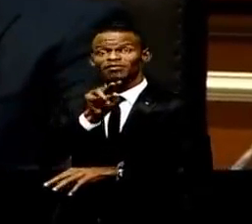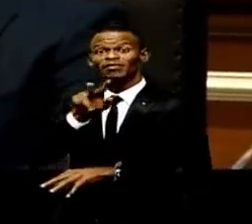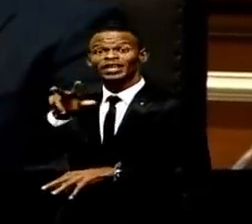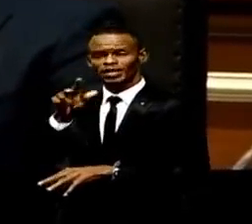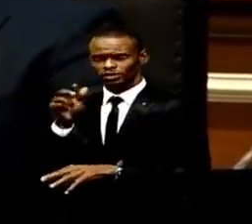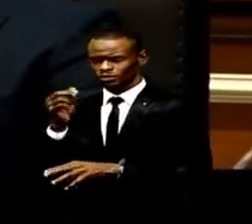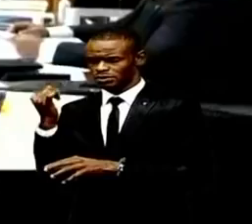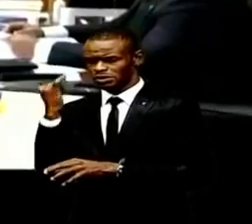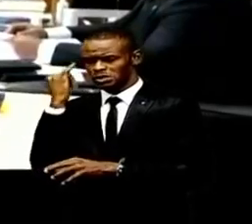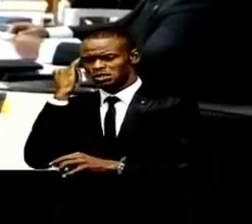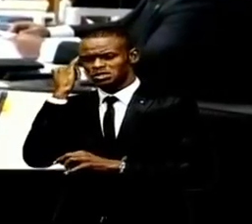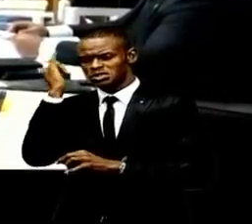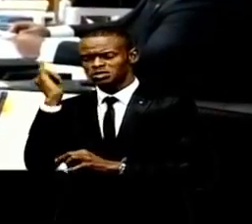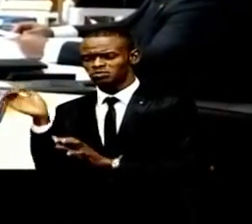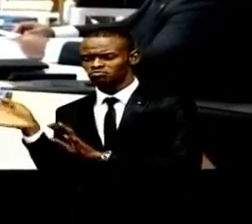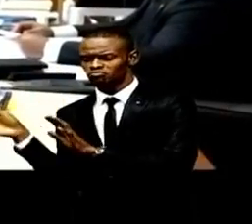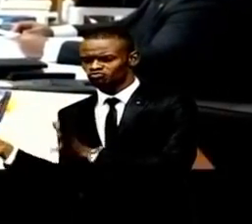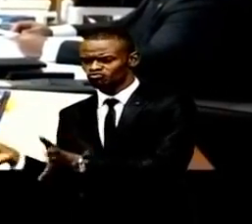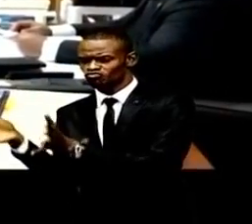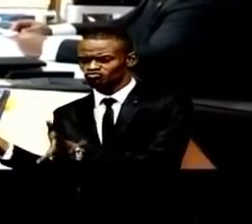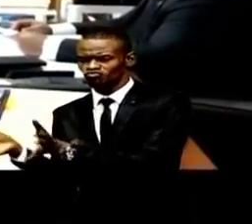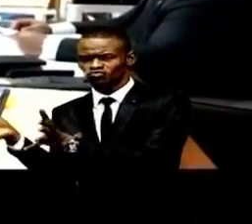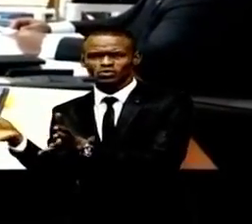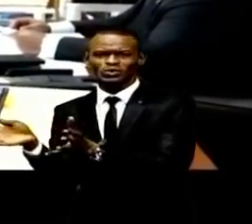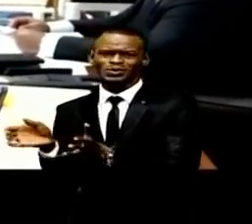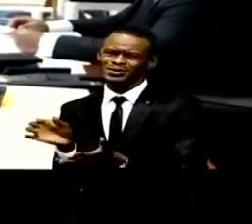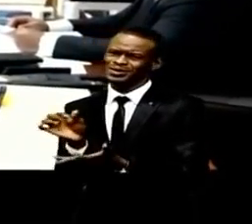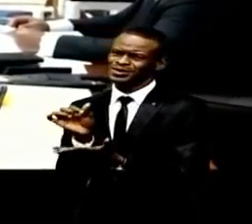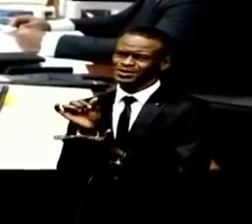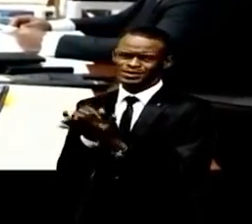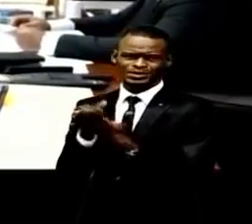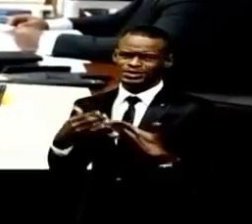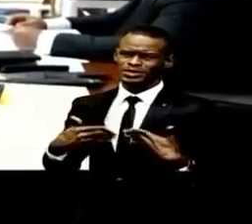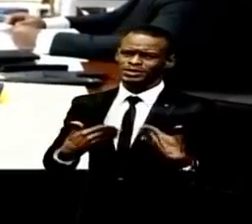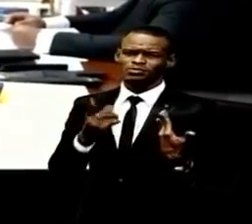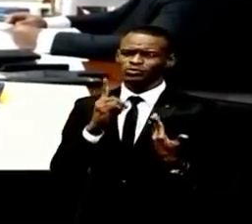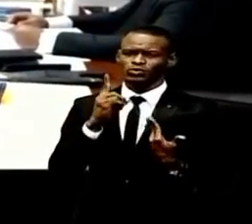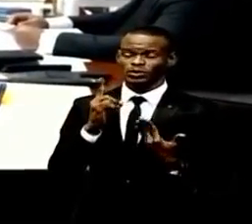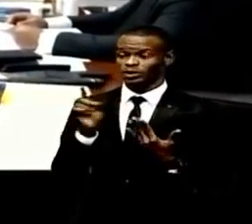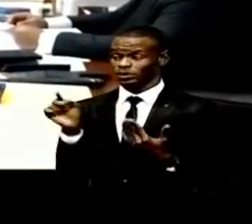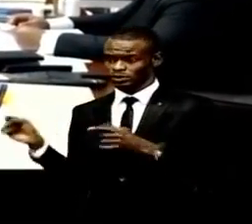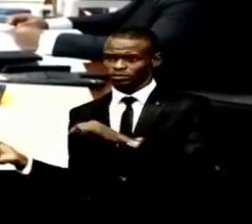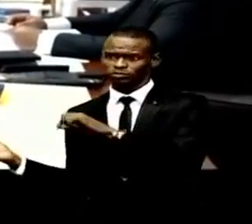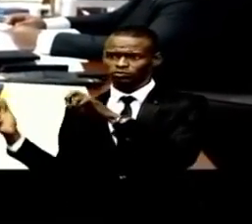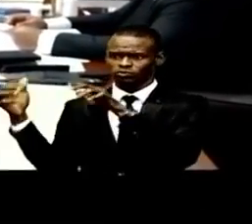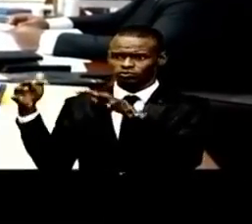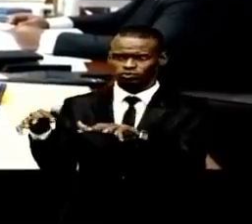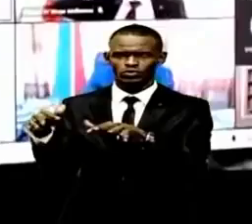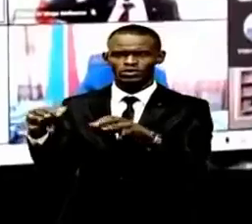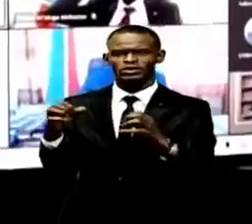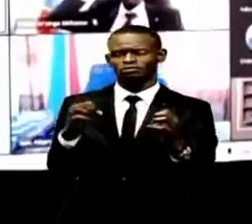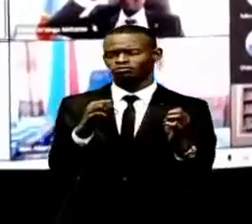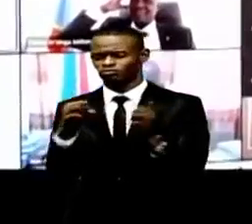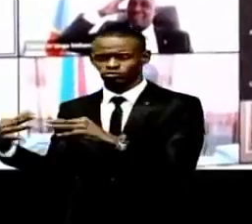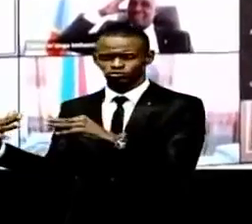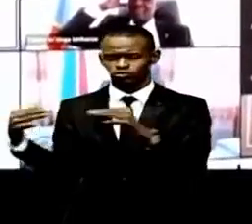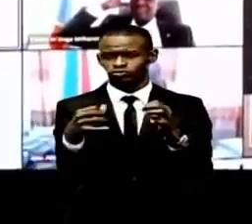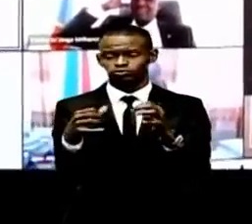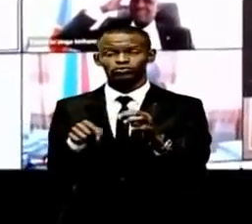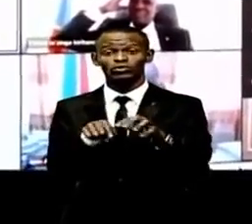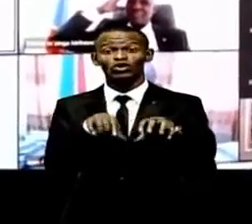rencontré l'engagement farouche et infaillible de forces armées de la République démocratique du Congo à défendre